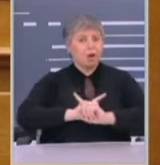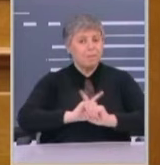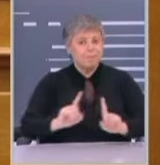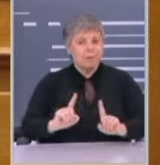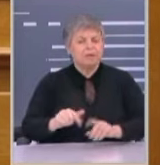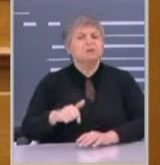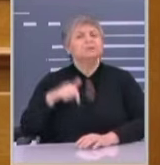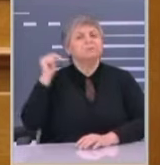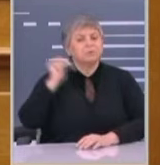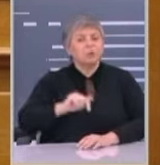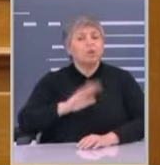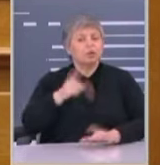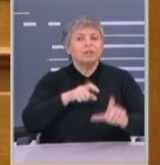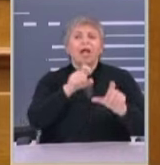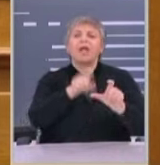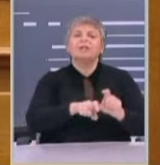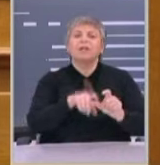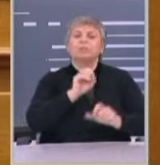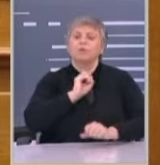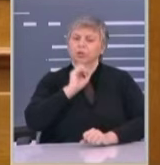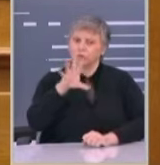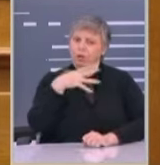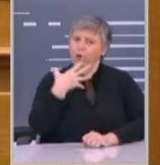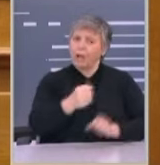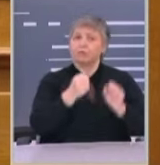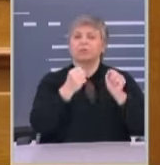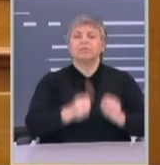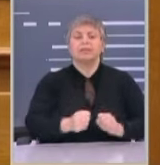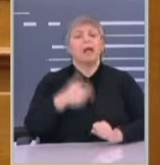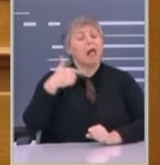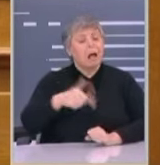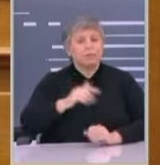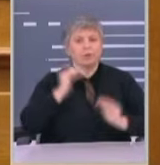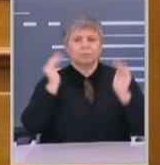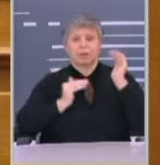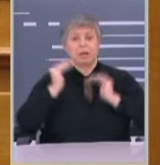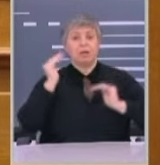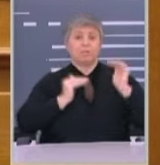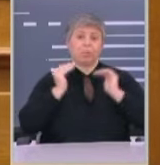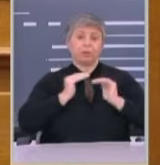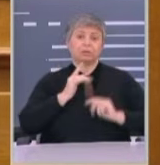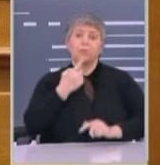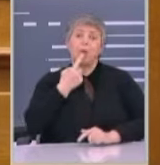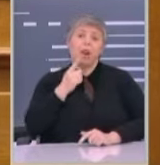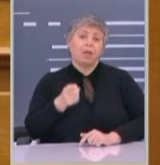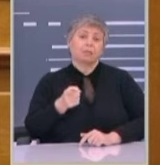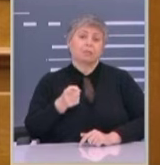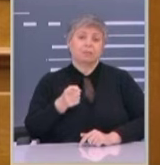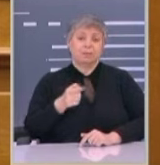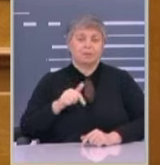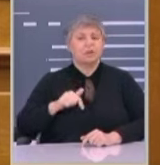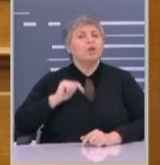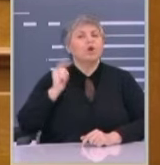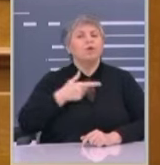offshore αυτές που καταδικάζετε εσείς, έτσι δεν είναι? Είναι ύποπτες αυτές. Μάλιστα. Γιατί έχετε